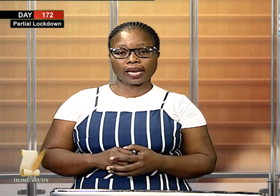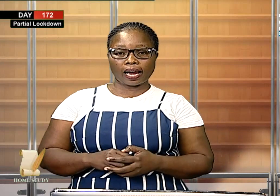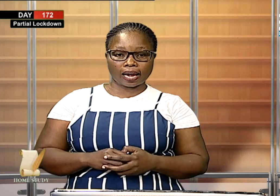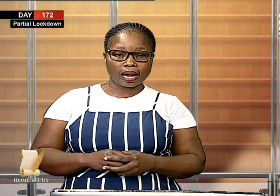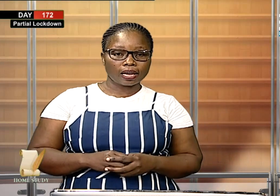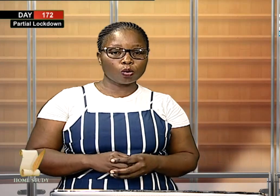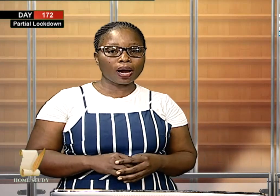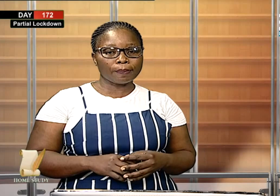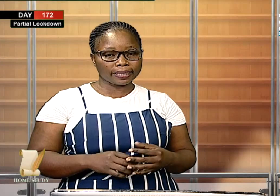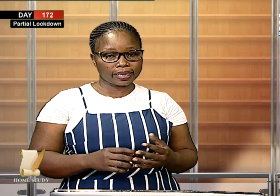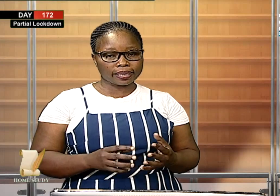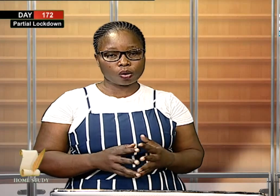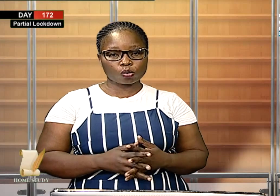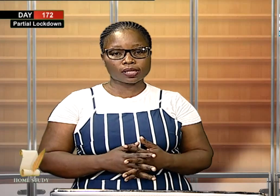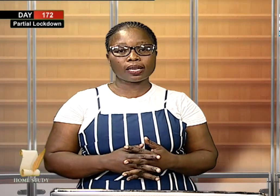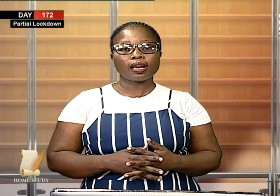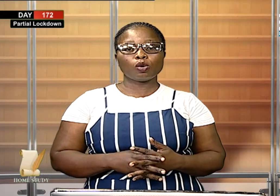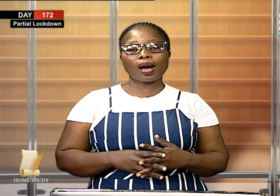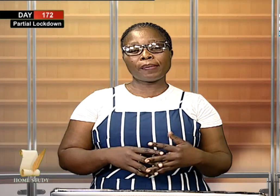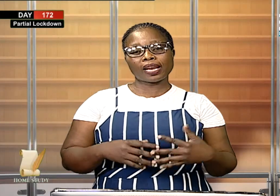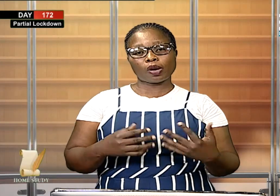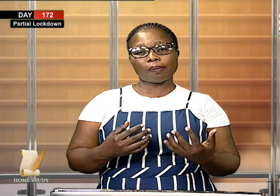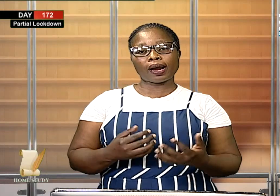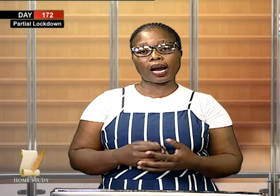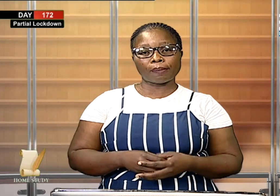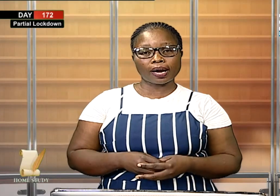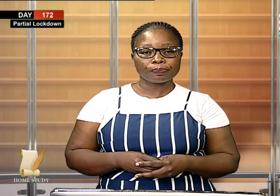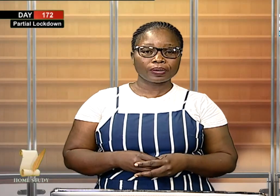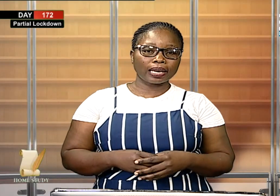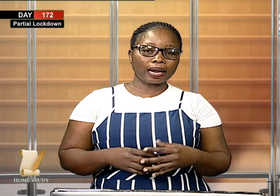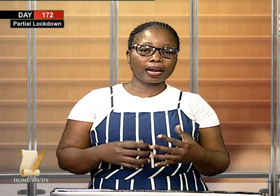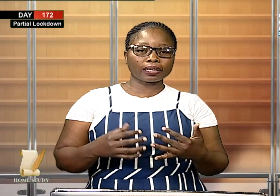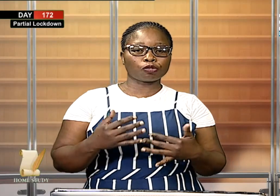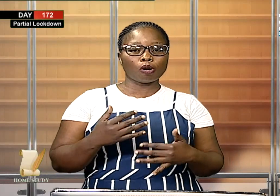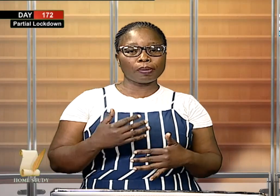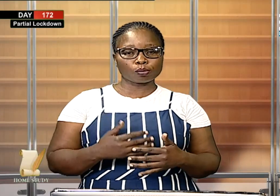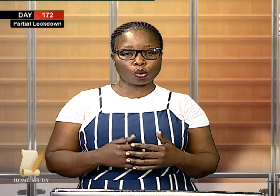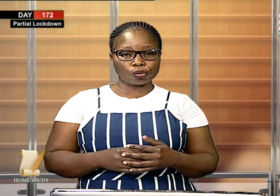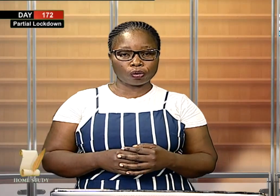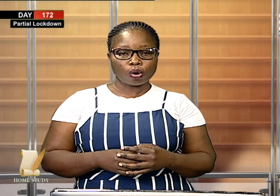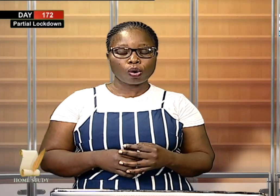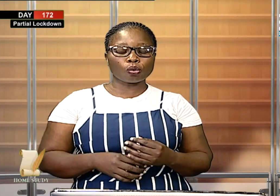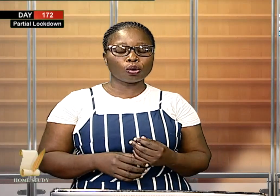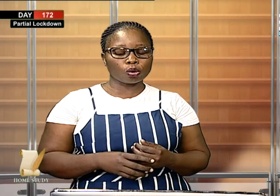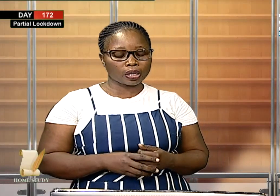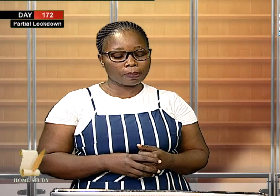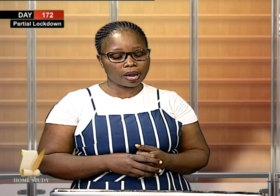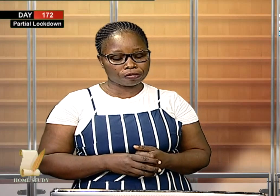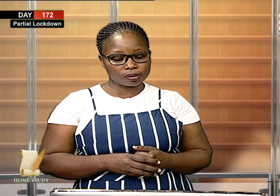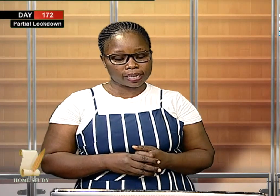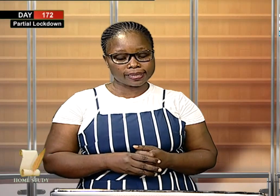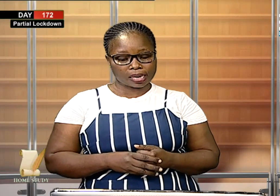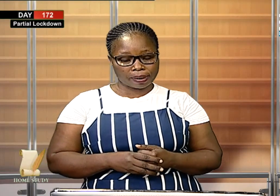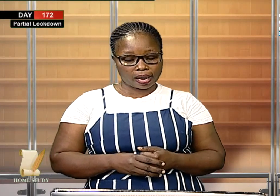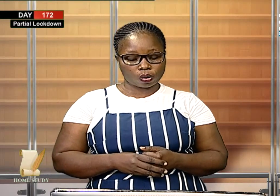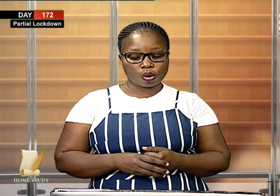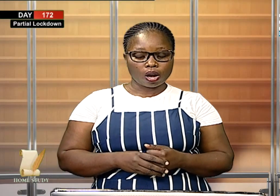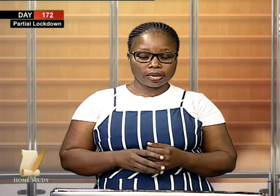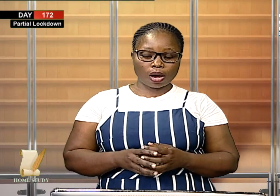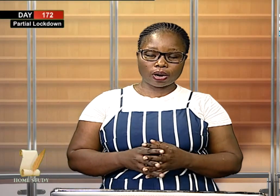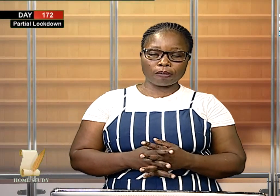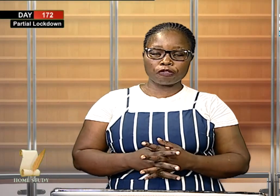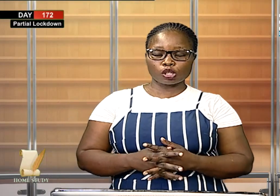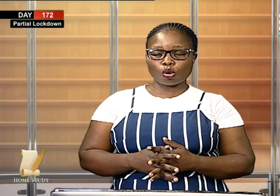netisho netaga luhambe netenda ukuthi luhambe nawo emagama lakakhathi ithombe emcondvo kuloyo taba afunza indzaba